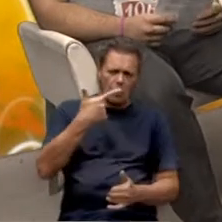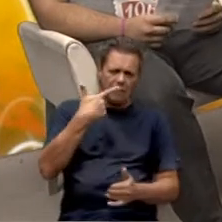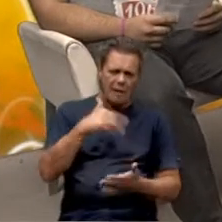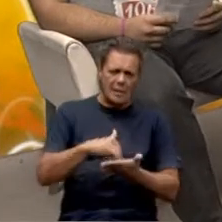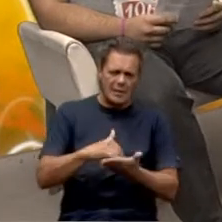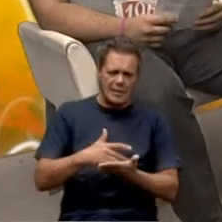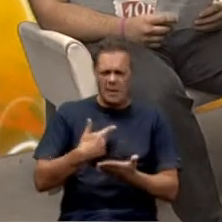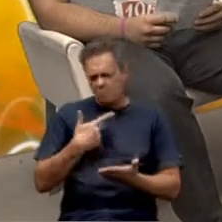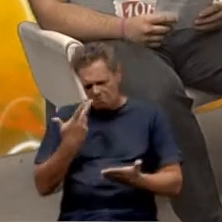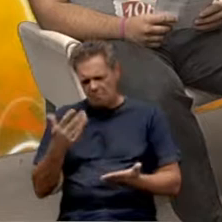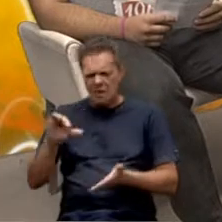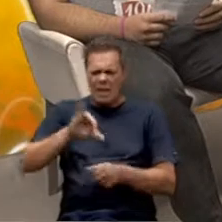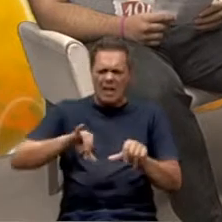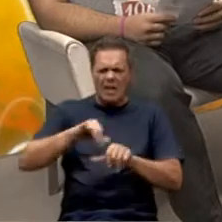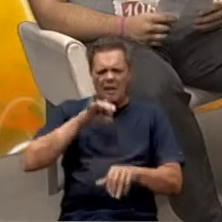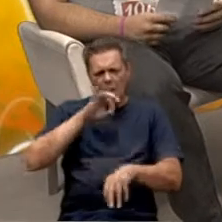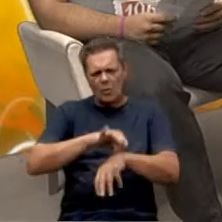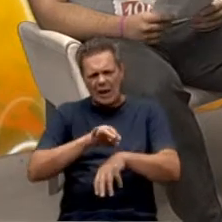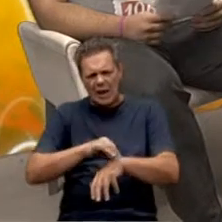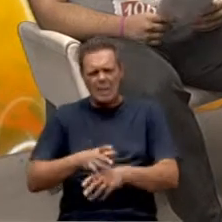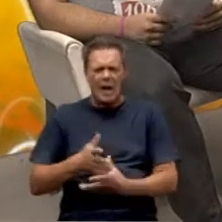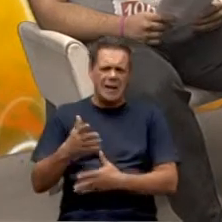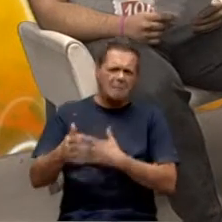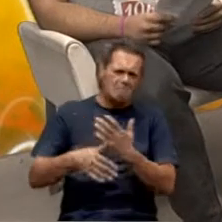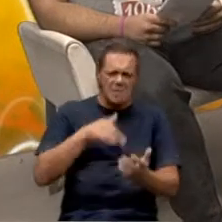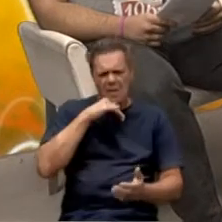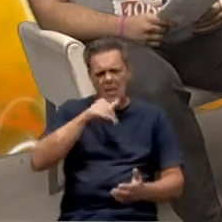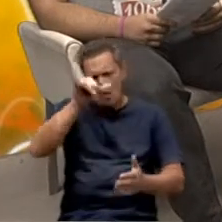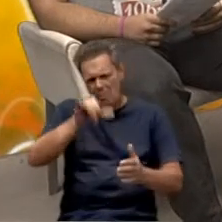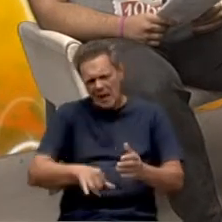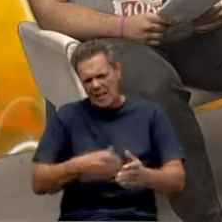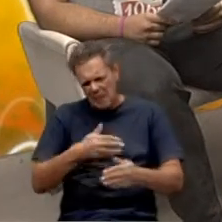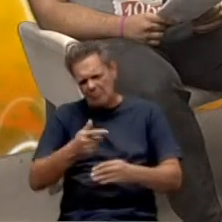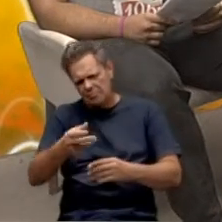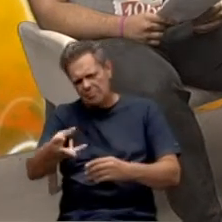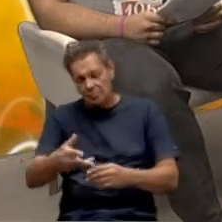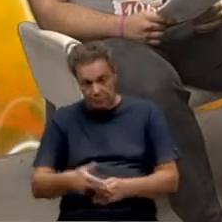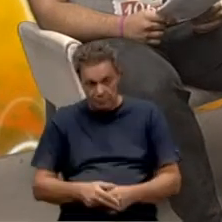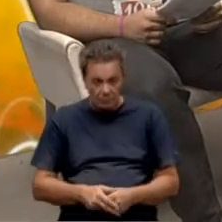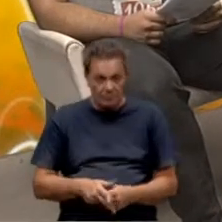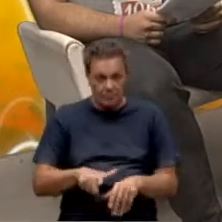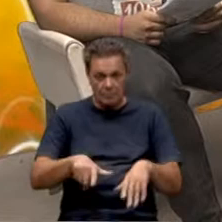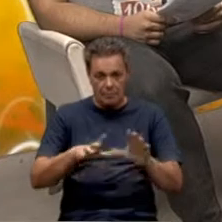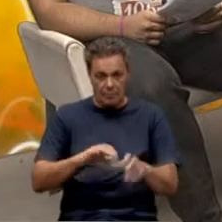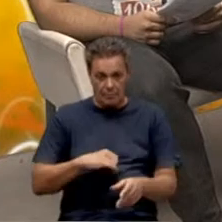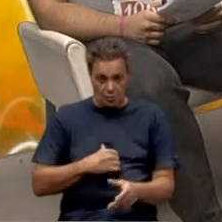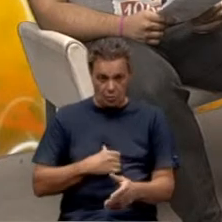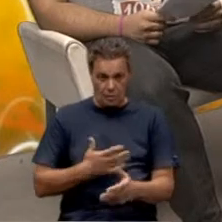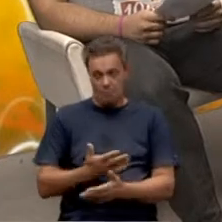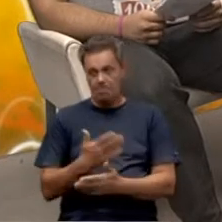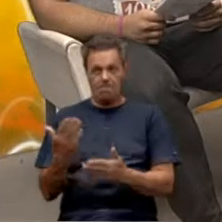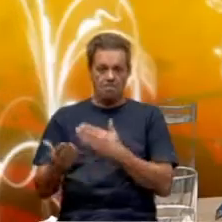na kemoterapije uz poremene operacije što sam imao. 17 godina? Da. Ja bih